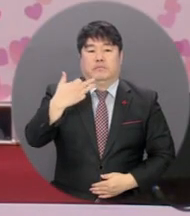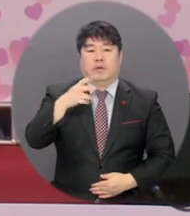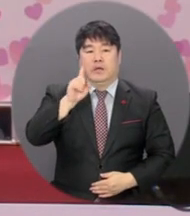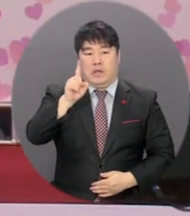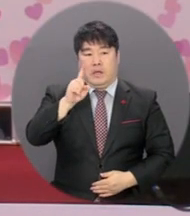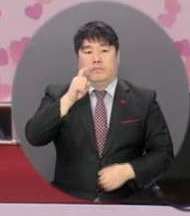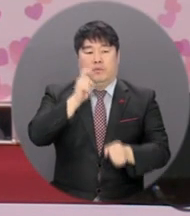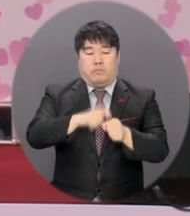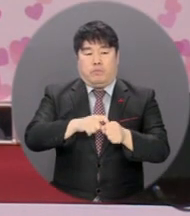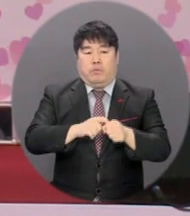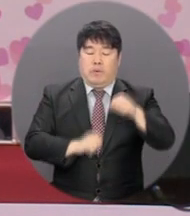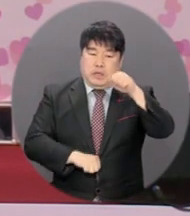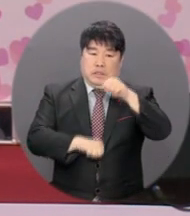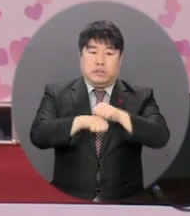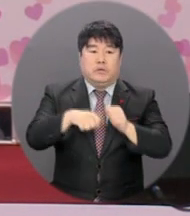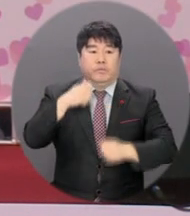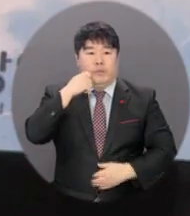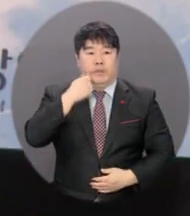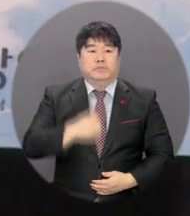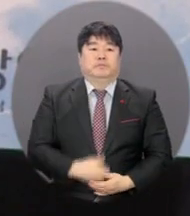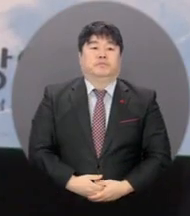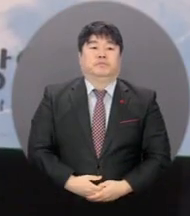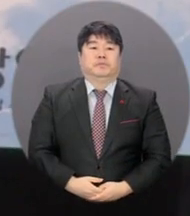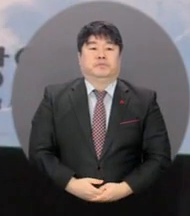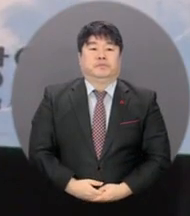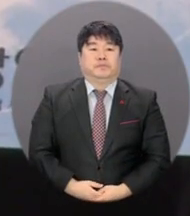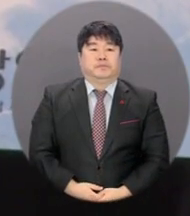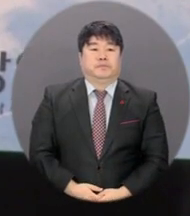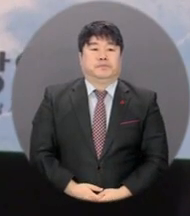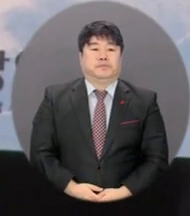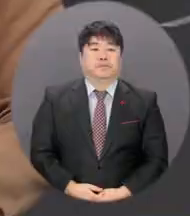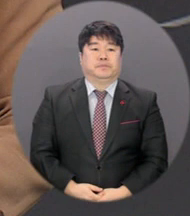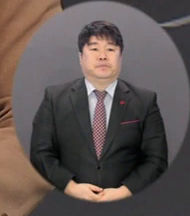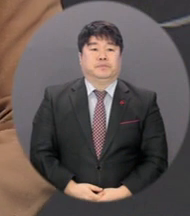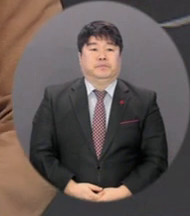한 차례 목표를 채우지 못했습니다.